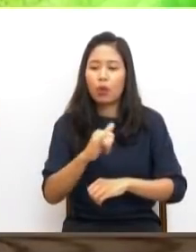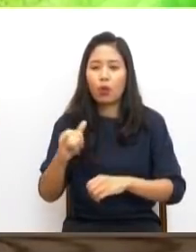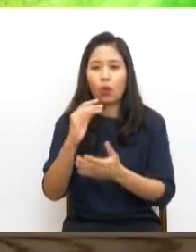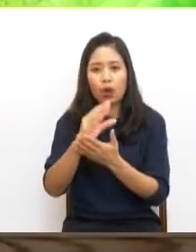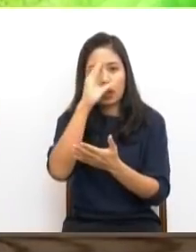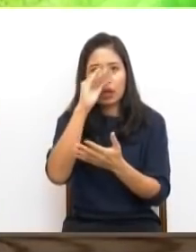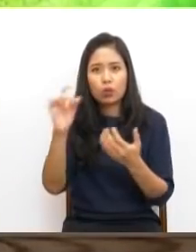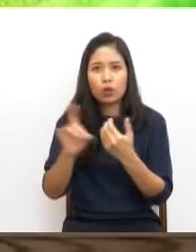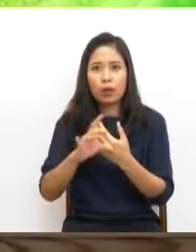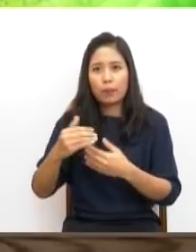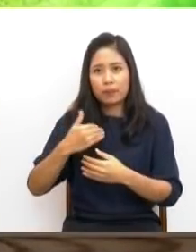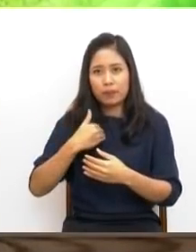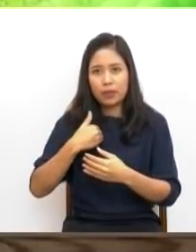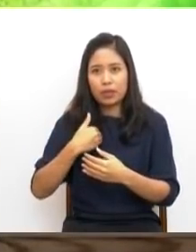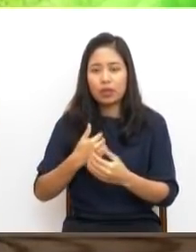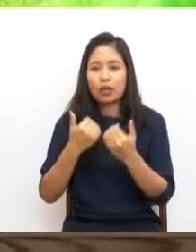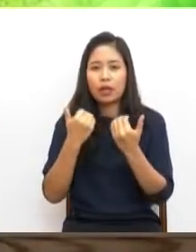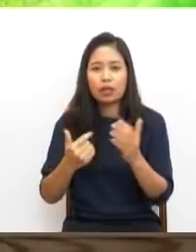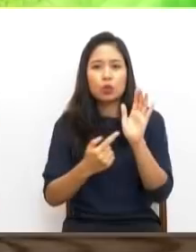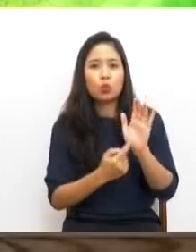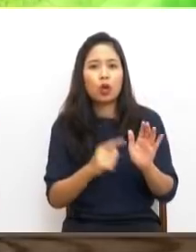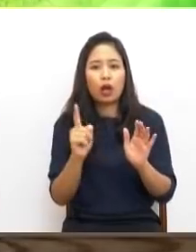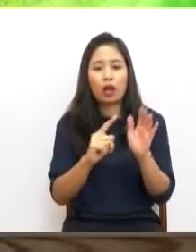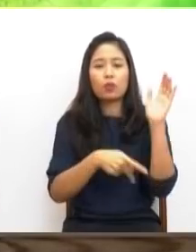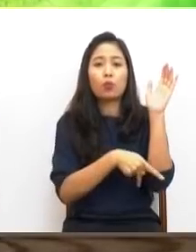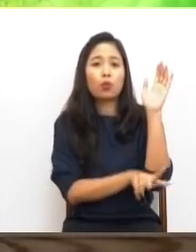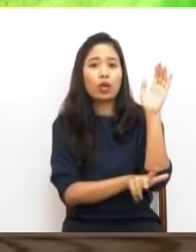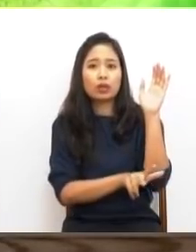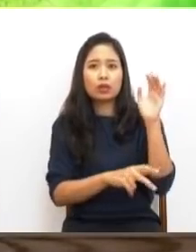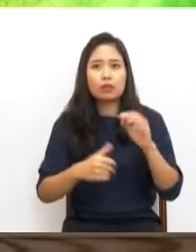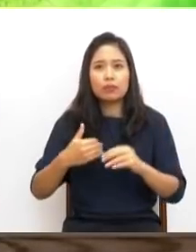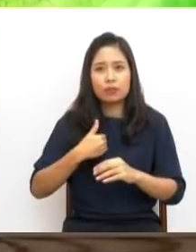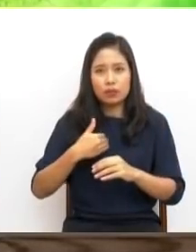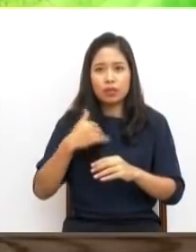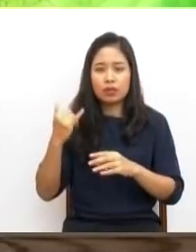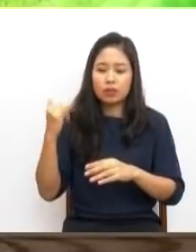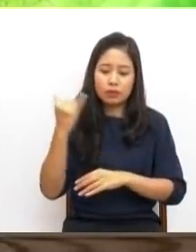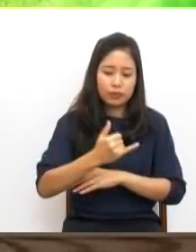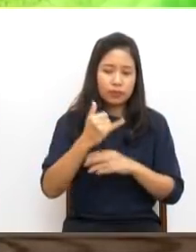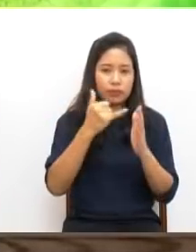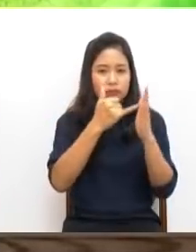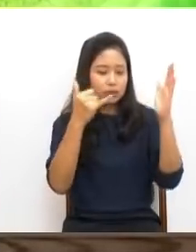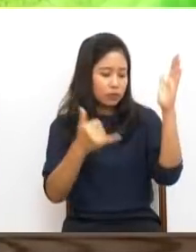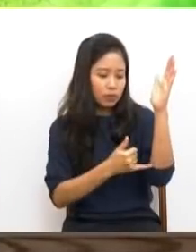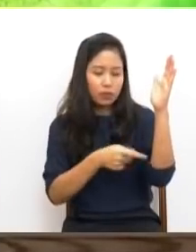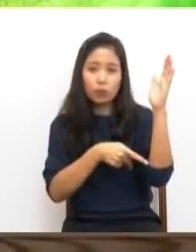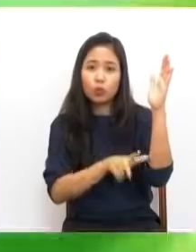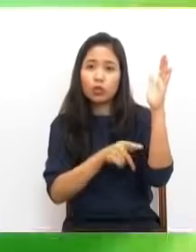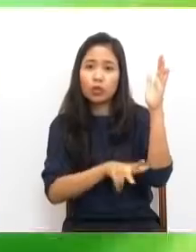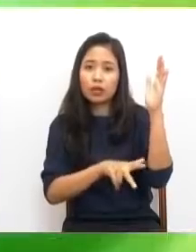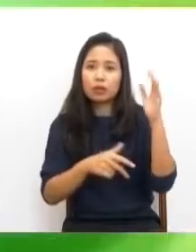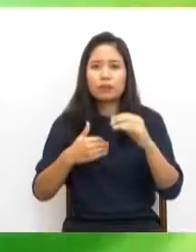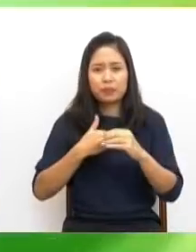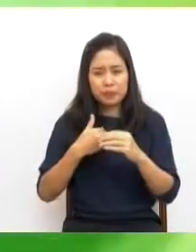างกรณีนี้ที่ภูเก็ตที่ท่านรัฐมนตรีได้กรุณาลงพื้นที่ไปที่ภูเก็ตภูเก็ตนี่เป็นเมืองพิเศ